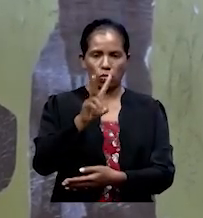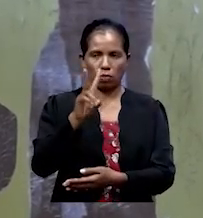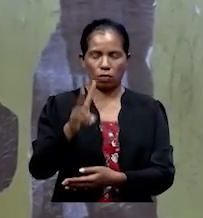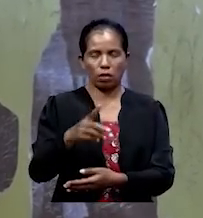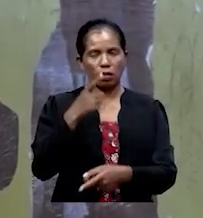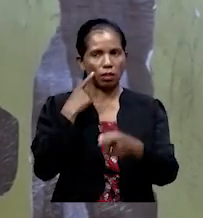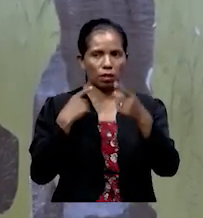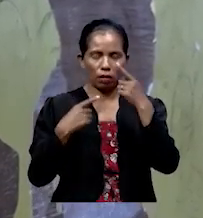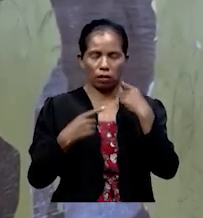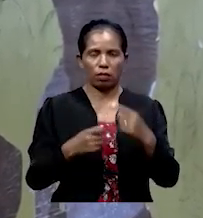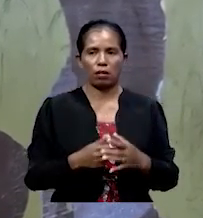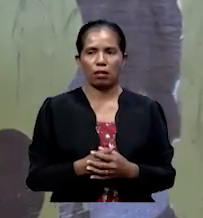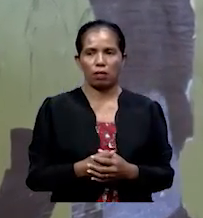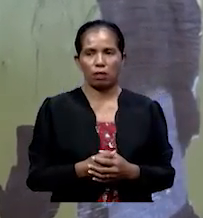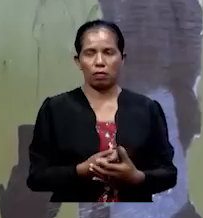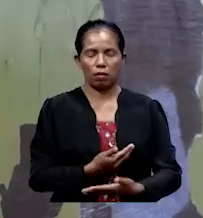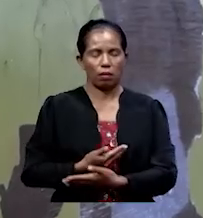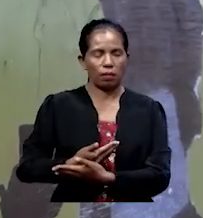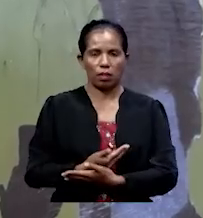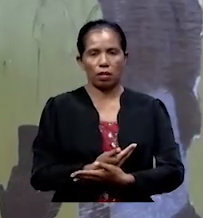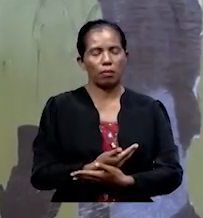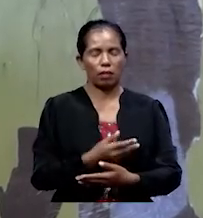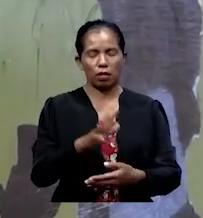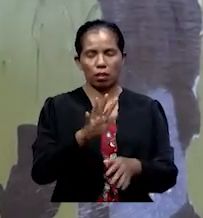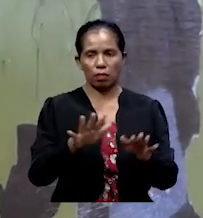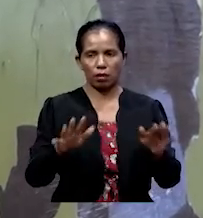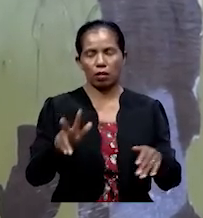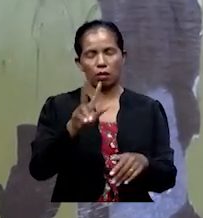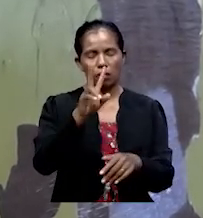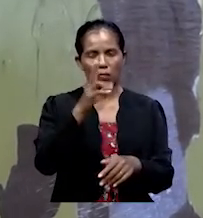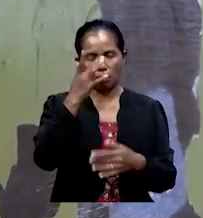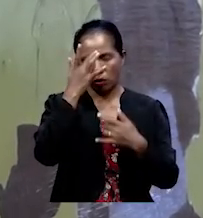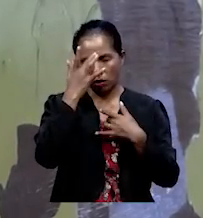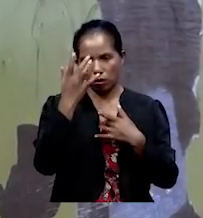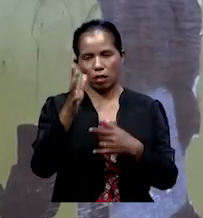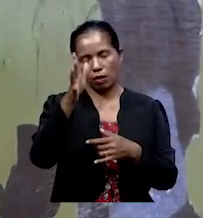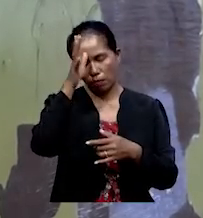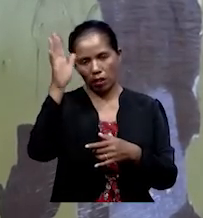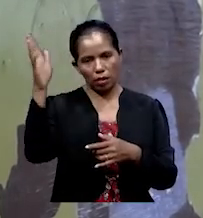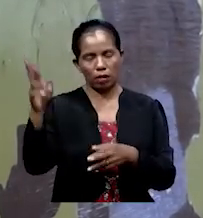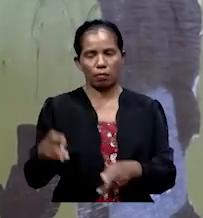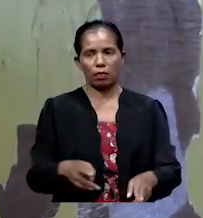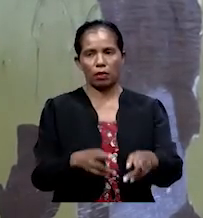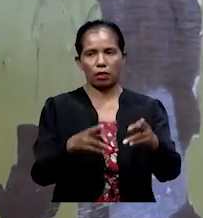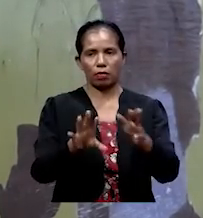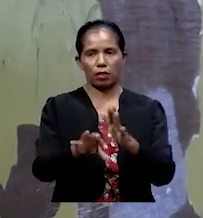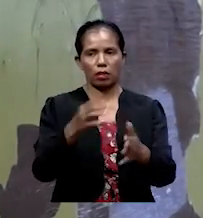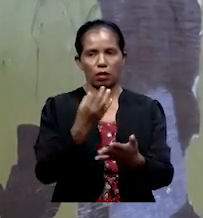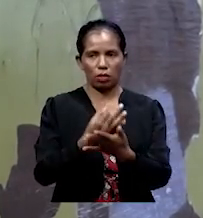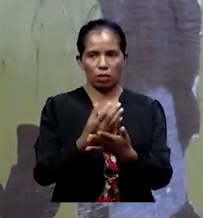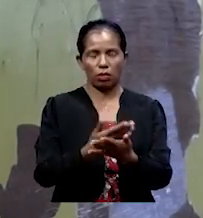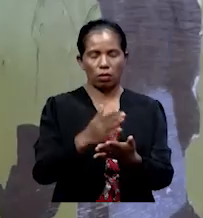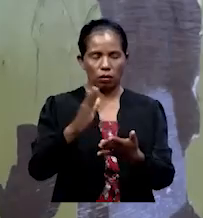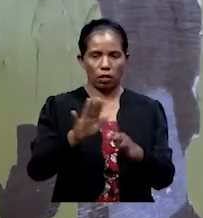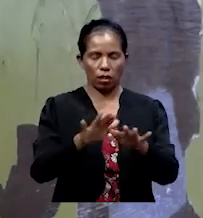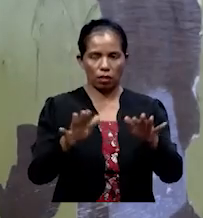tani stamba tan ema be ne labar ki mora sodo. Nya pa ye mota sina ne mori sma kan sana an sama ye ma kwe ne tan an sa ola labar sina ne